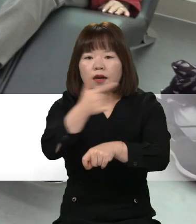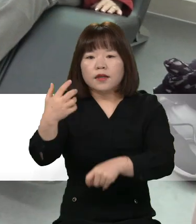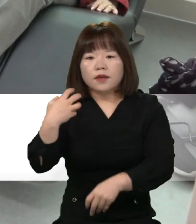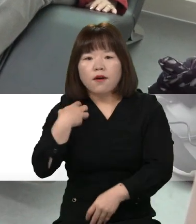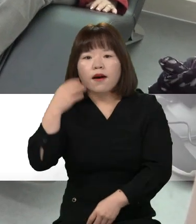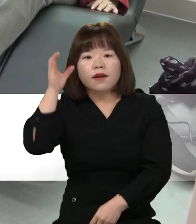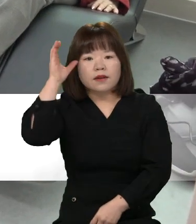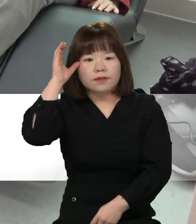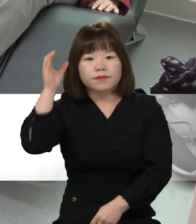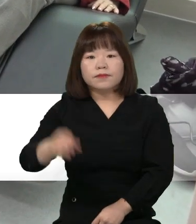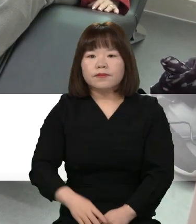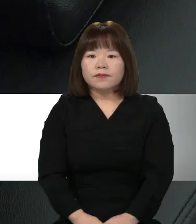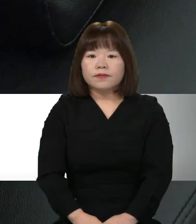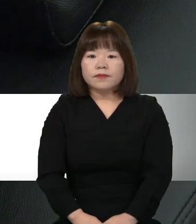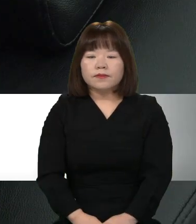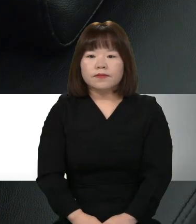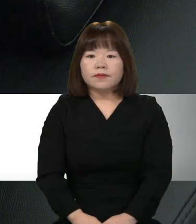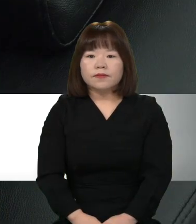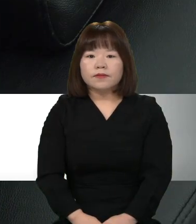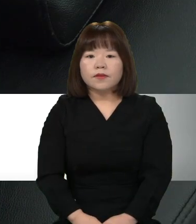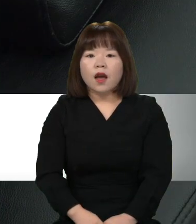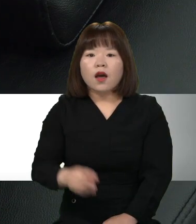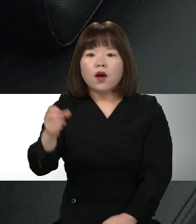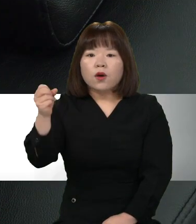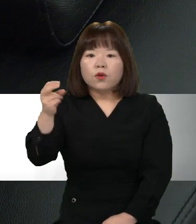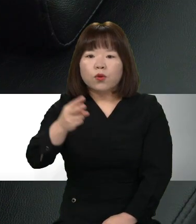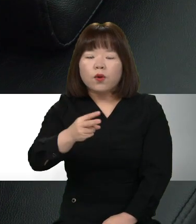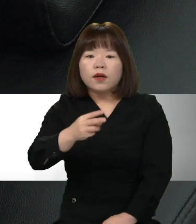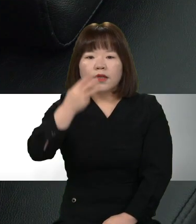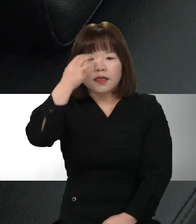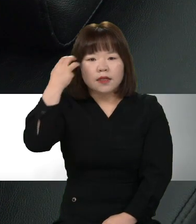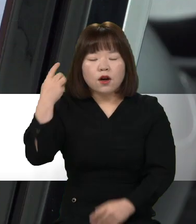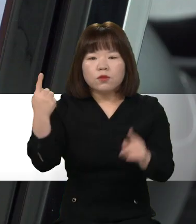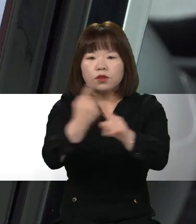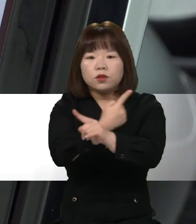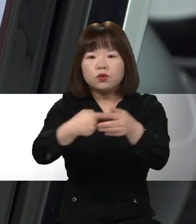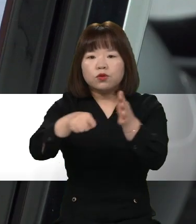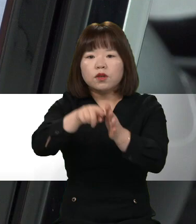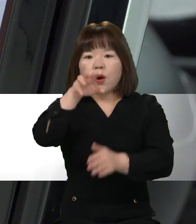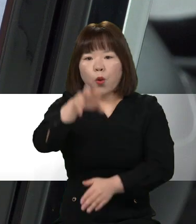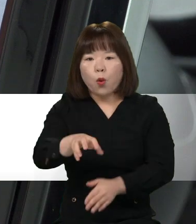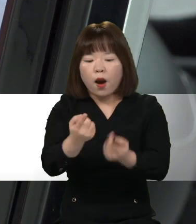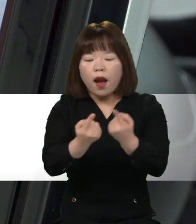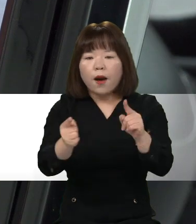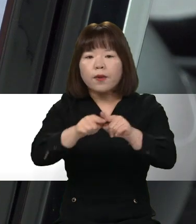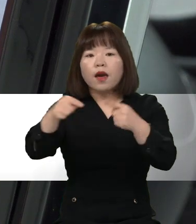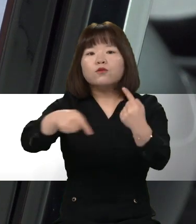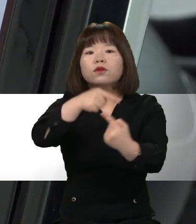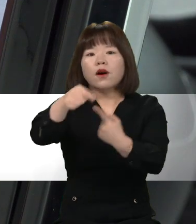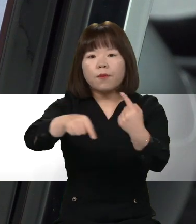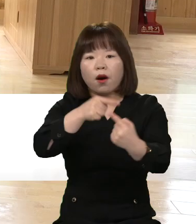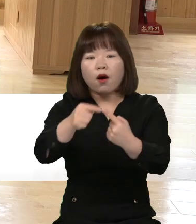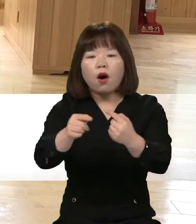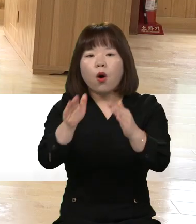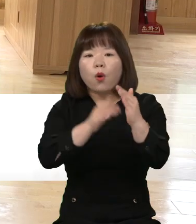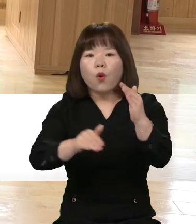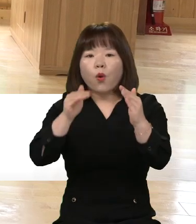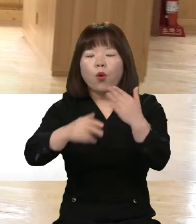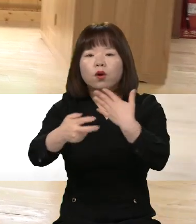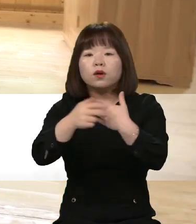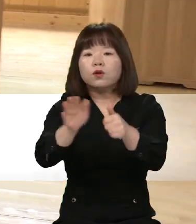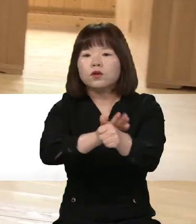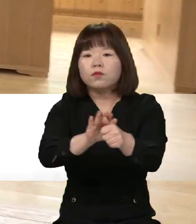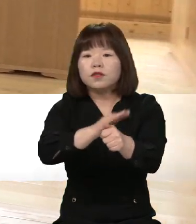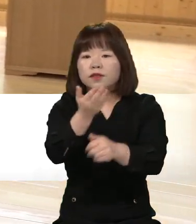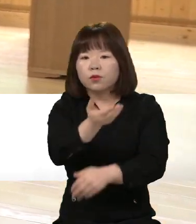큰 역할을 할 것으로 기대하고 있습니다 아울러 재난 트라우마 치유를 위한 공간을 함께 운영하며 공공의료